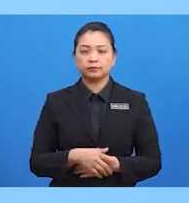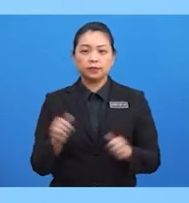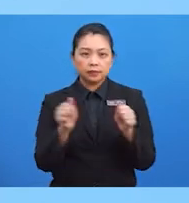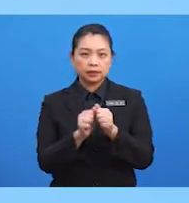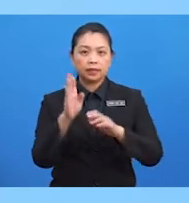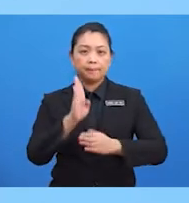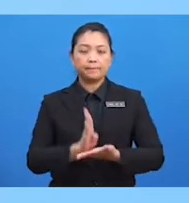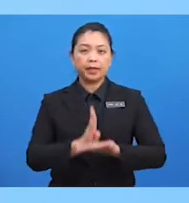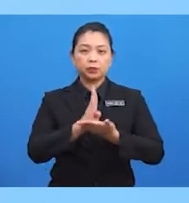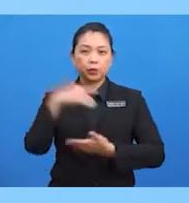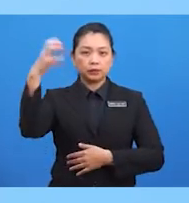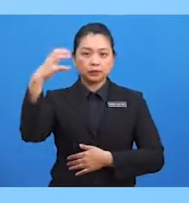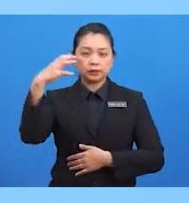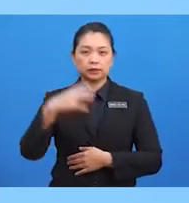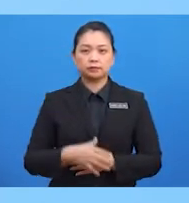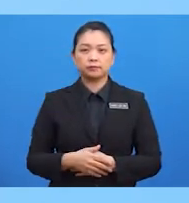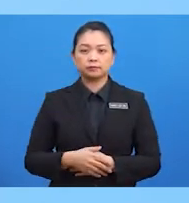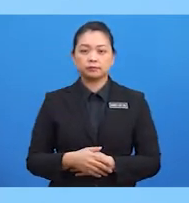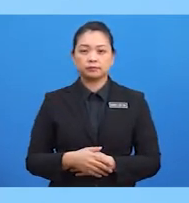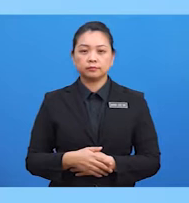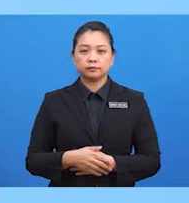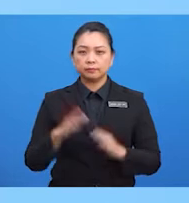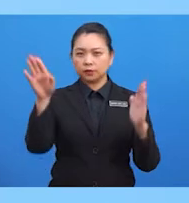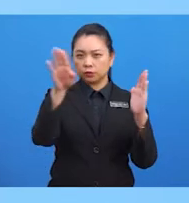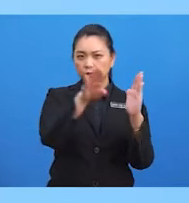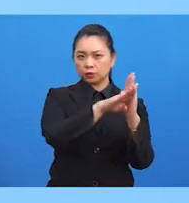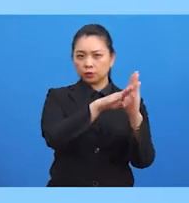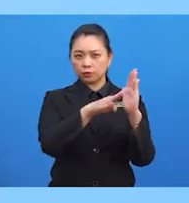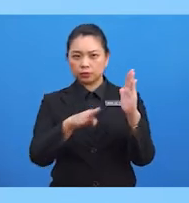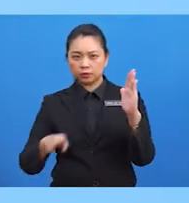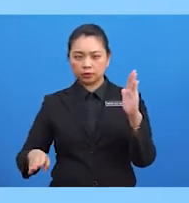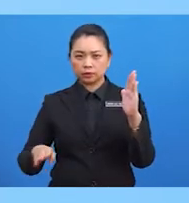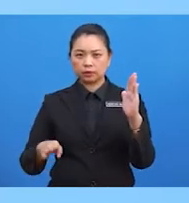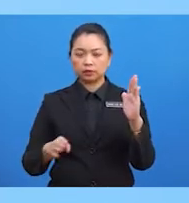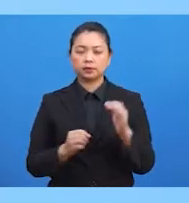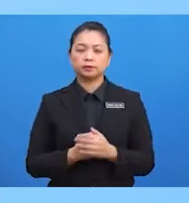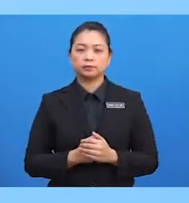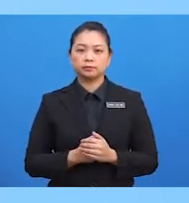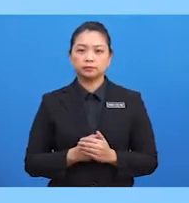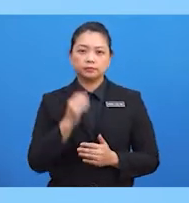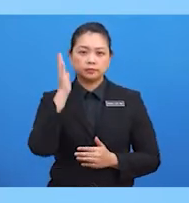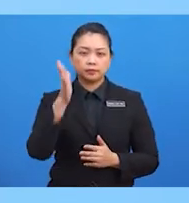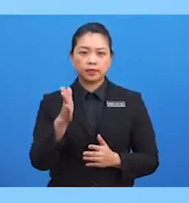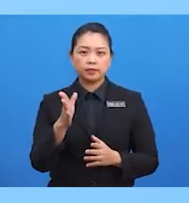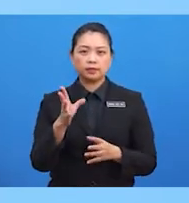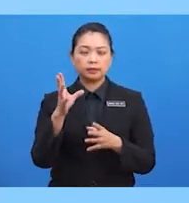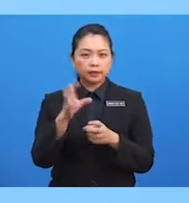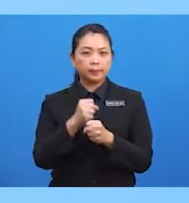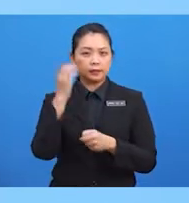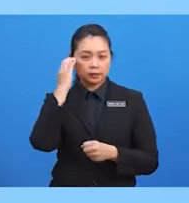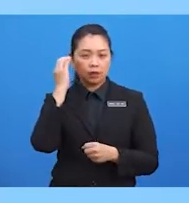cahaya matahari, pantulan dari objek akan dikesan oleh pengesan yang terpasang di